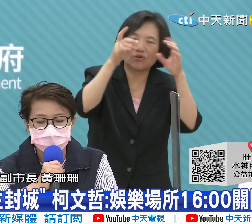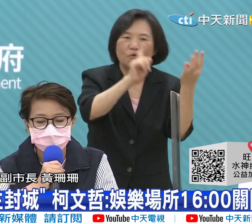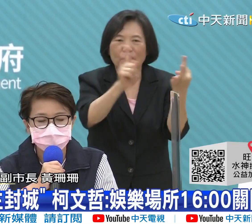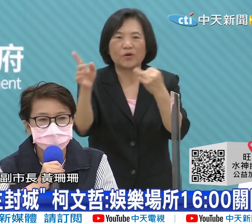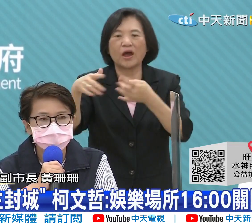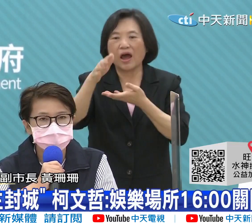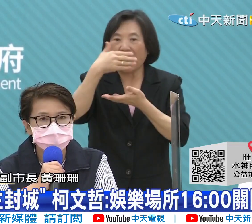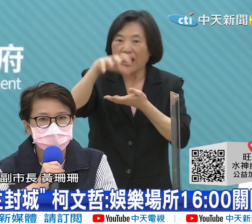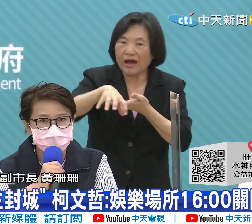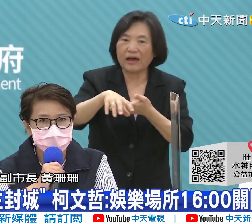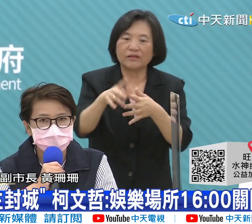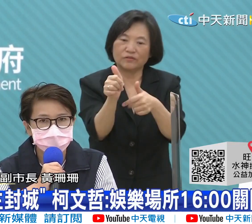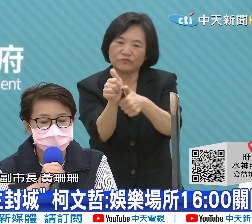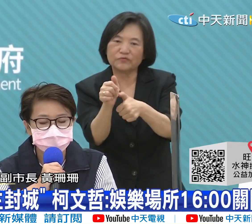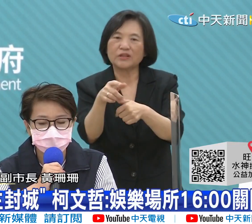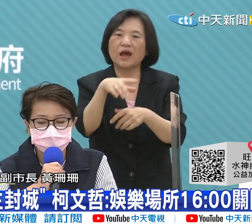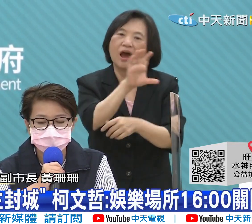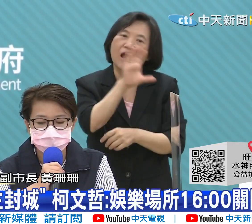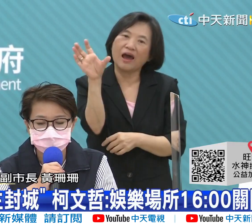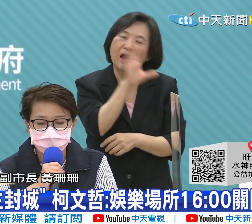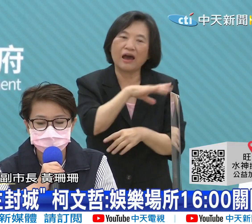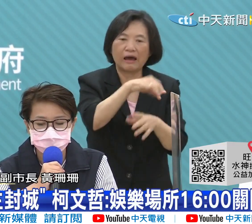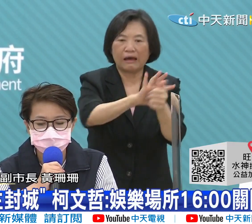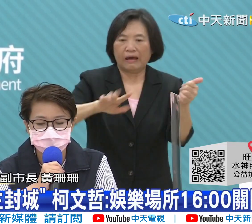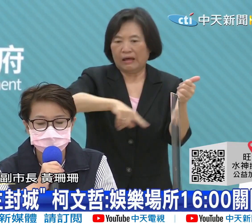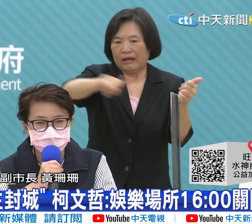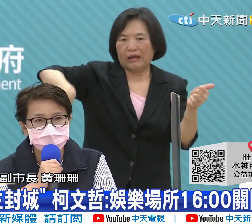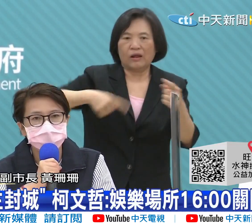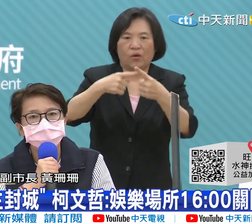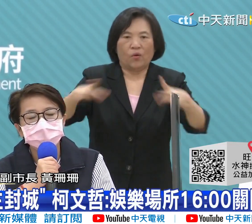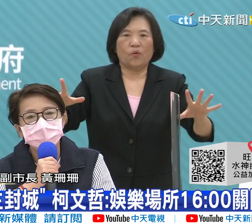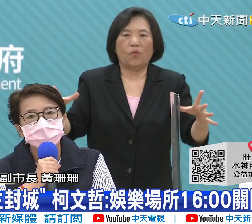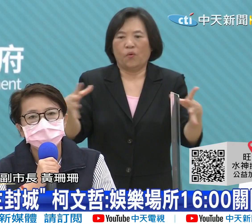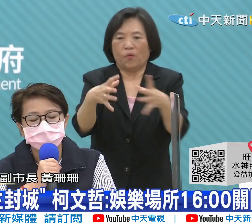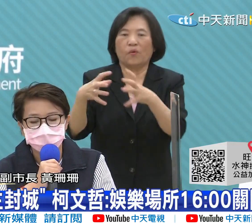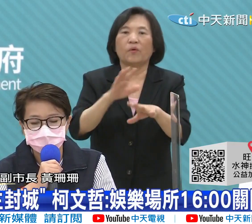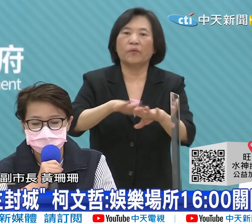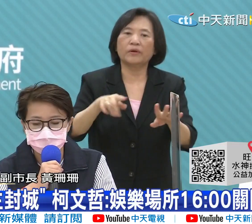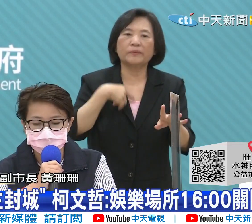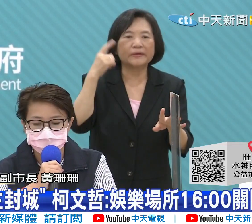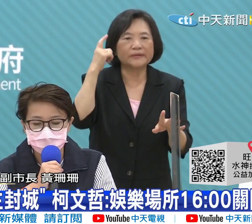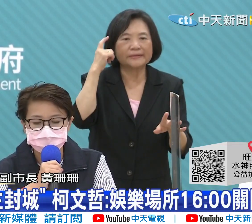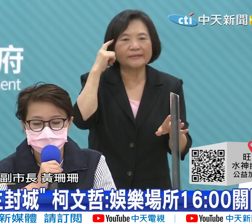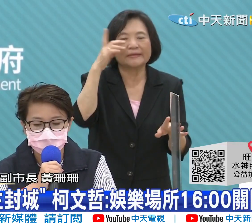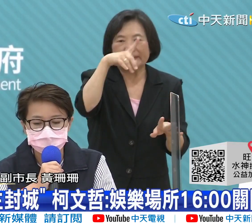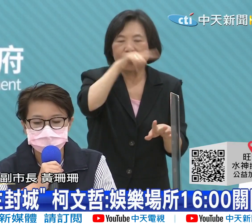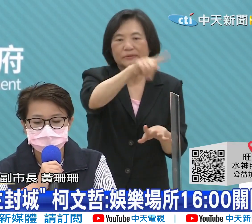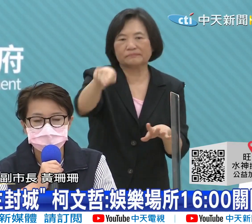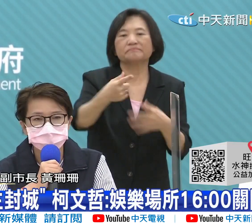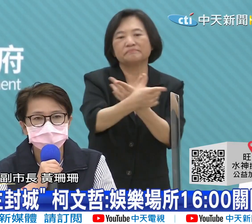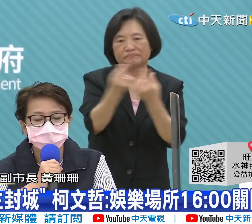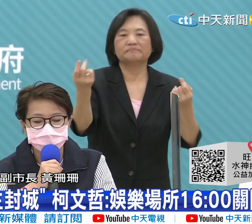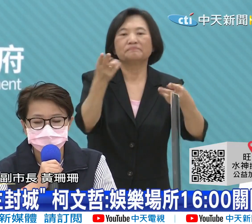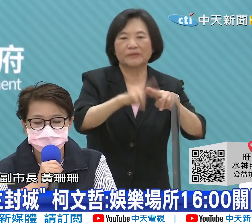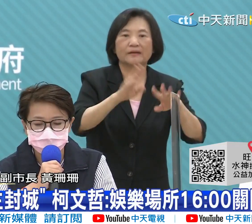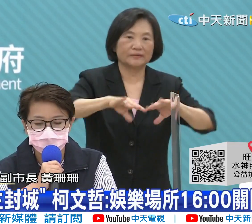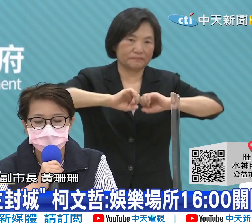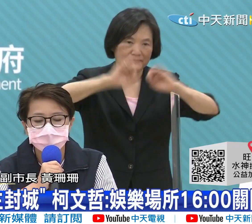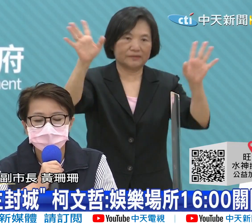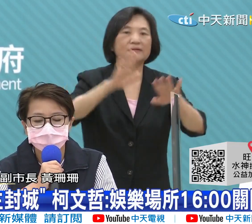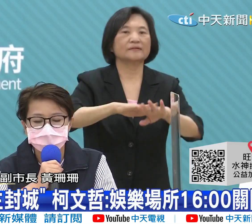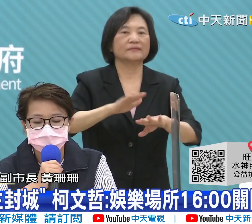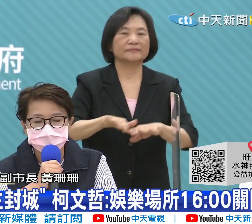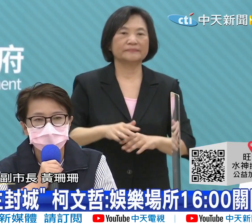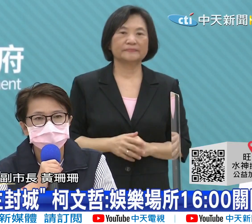些餐饮业附设卡拉 OK 会造成群众聚集的地方，我们都会要求它所关业，今天就会发出公